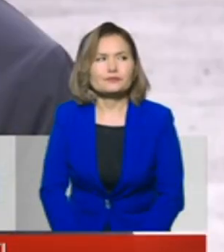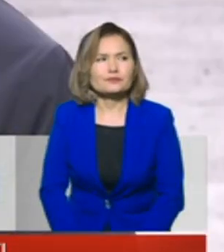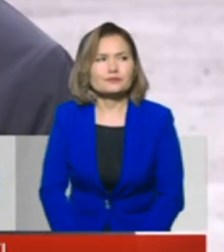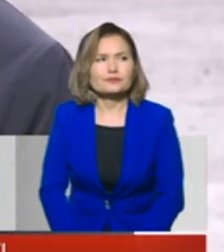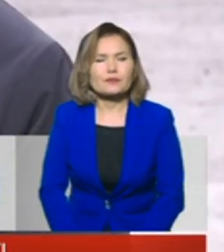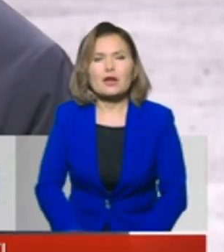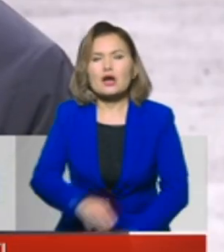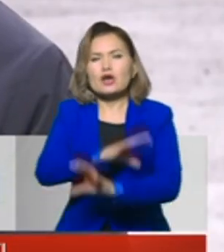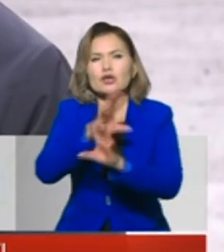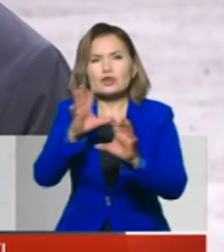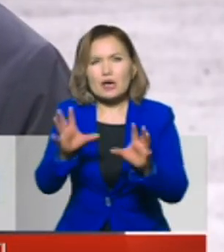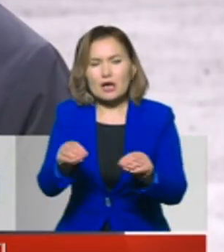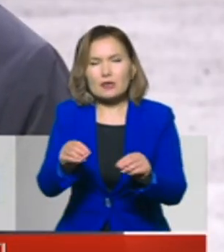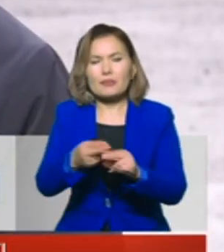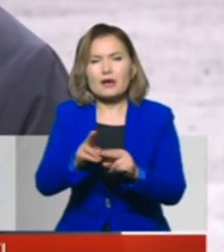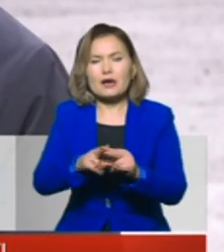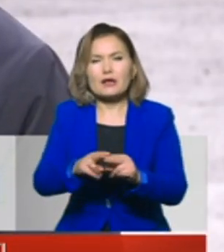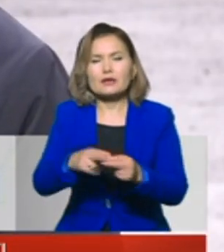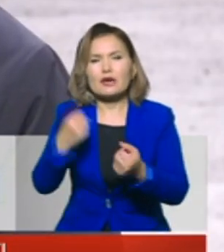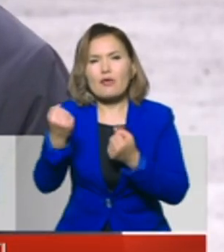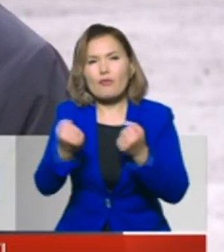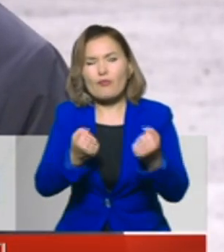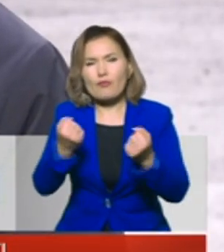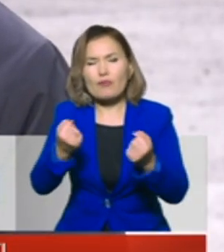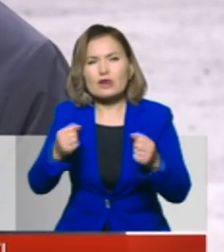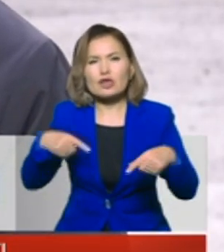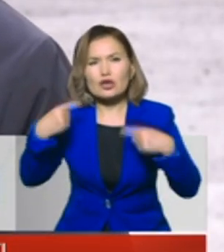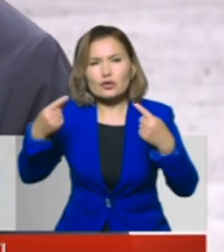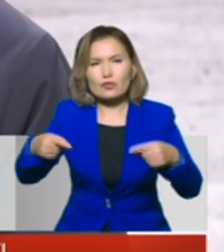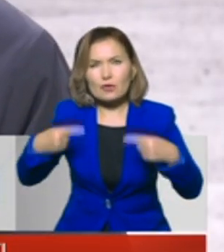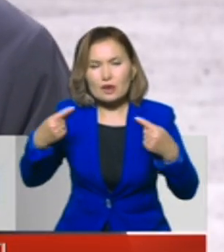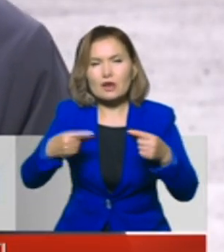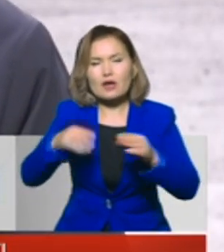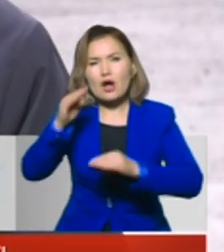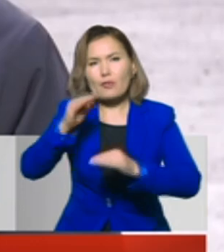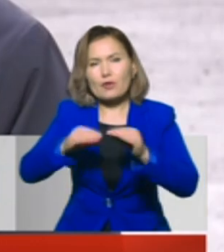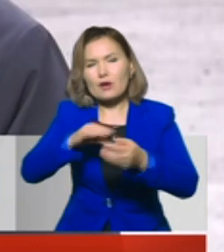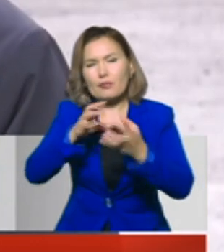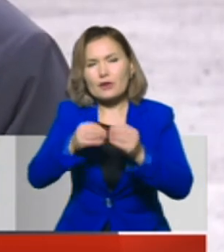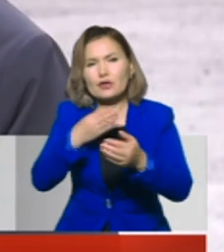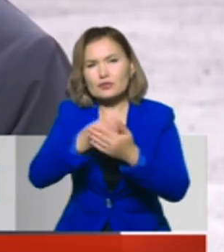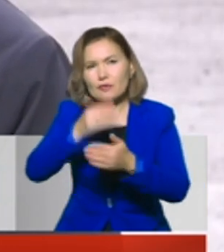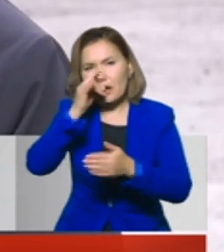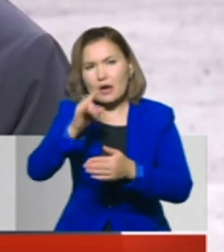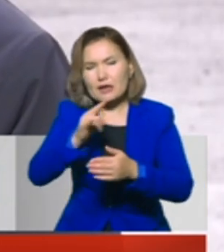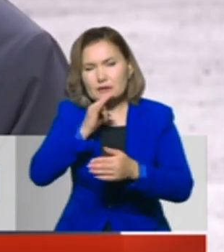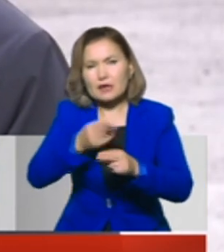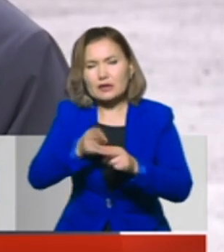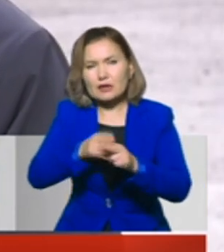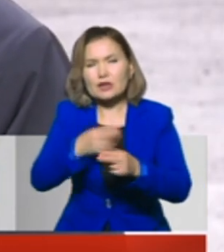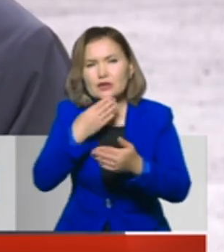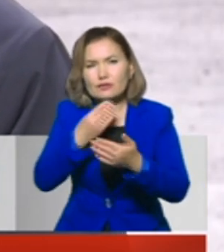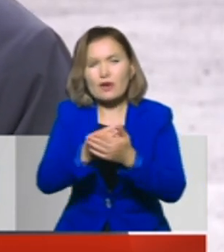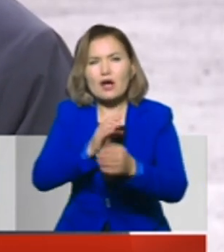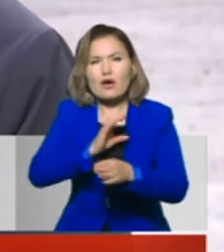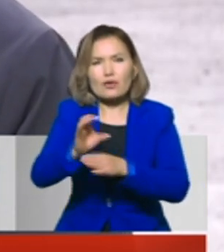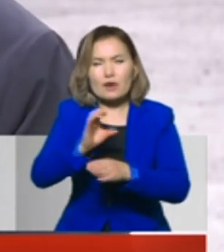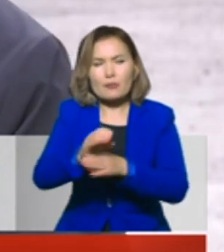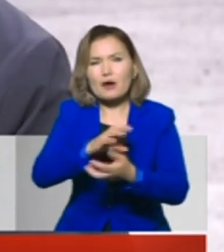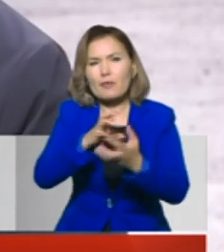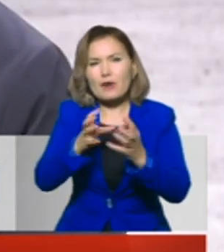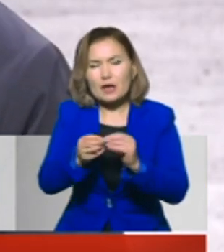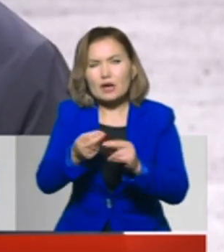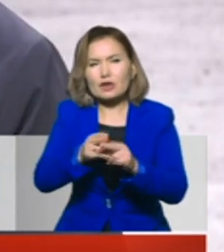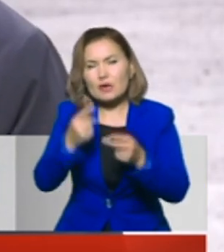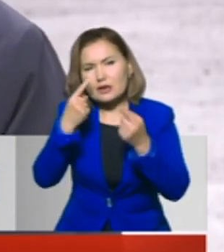келіп, дөңгелектерін бұрап қойып құрастырып отыр ма, әлде өзіміздің отанымыздан шығарылатын бір құрал